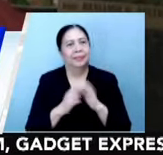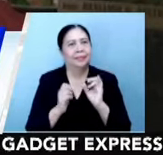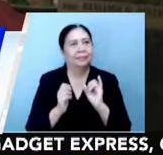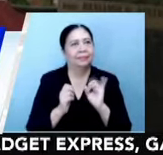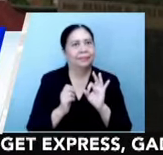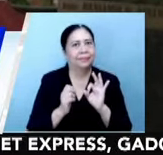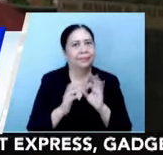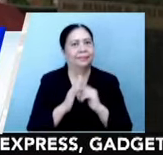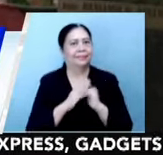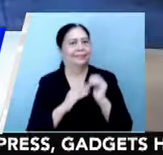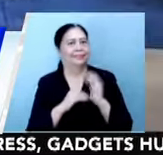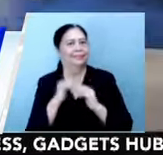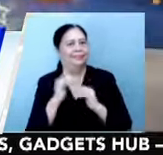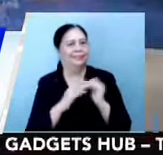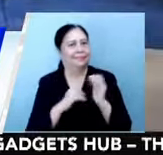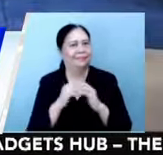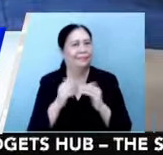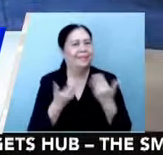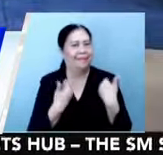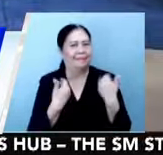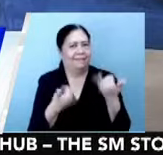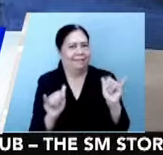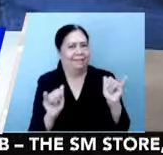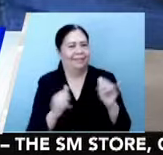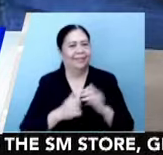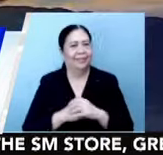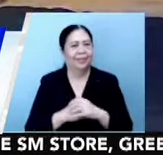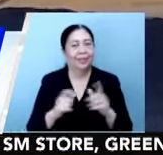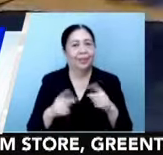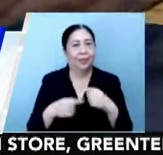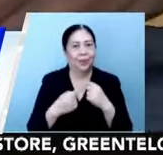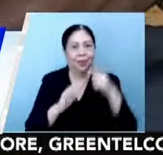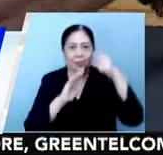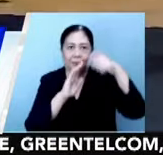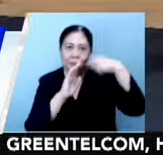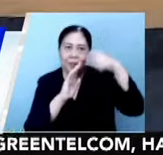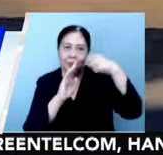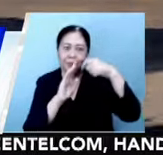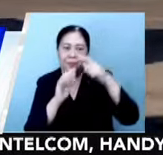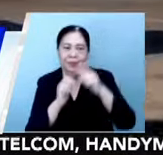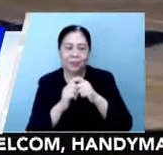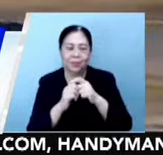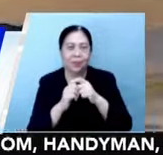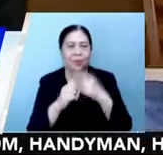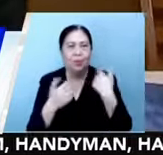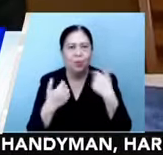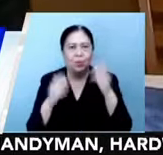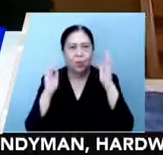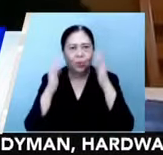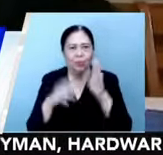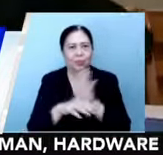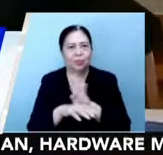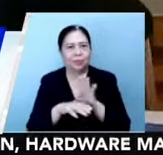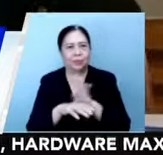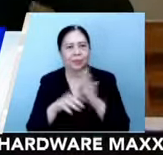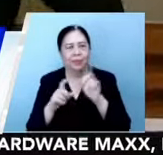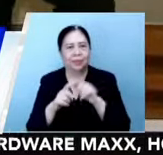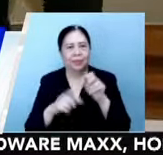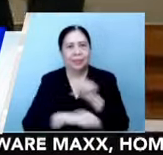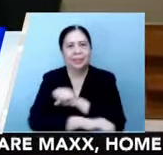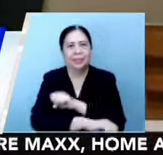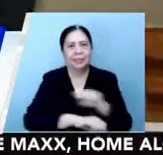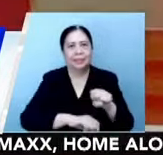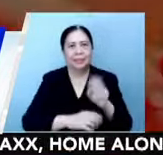pagka-komportable namin sa isa't isa, andun pa rin. Habang nagsushooting si Tom, hinaharap din niya ang pagbibida sa stage musical